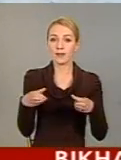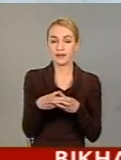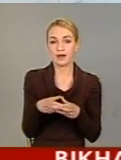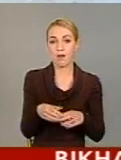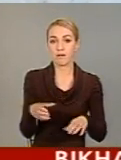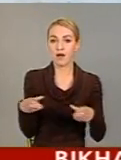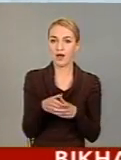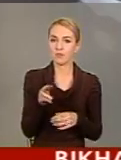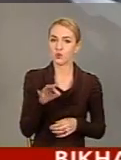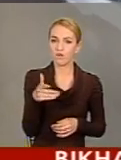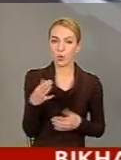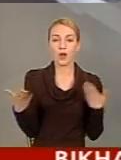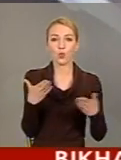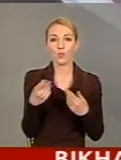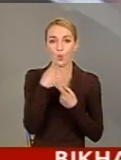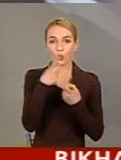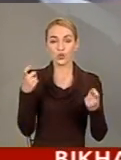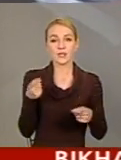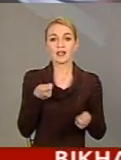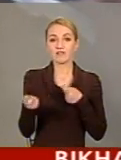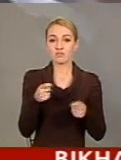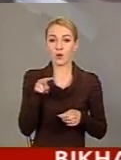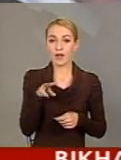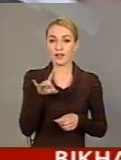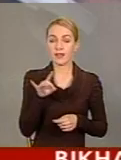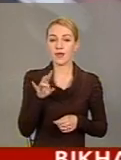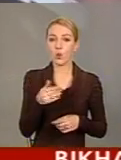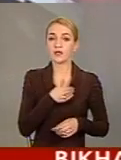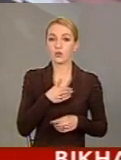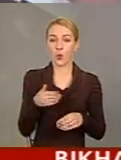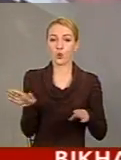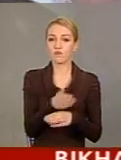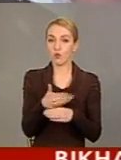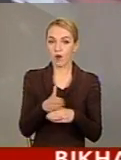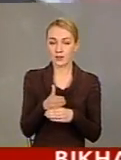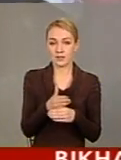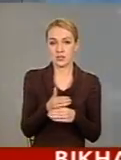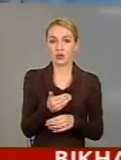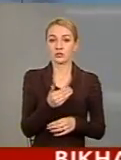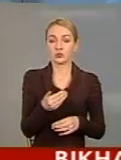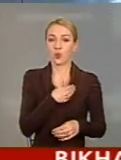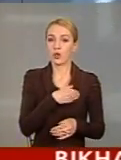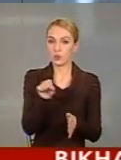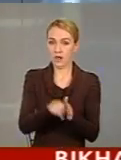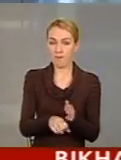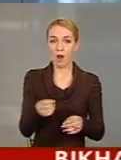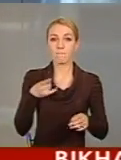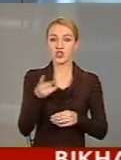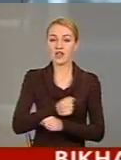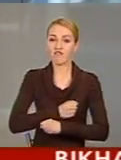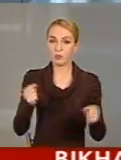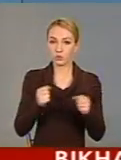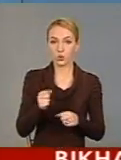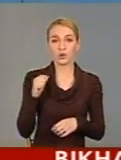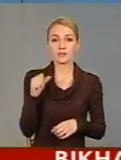привид Мозгового яку самопроголошене керівництво ЛНР хотіло розформувати скоєно замах машина вибухнула сам він